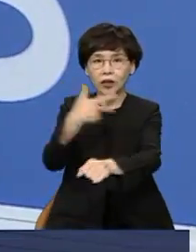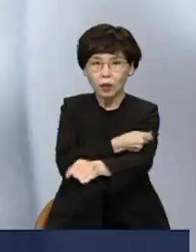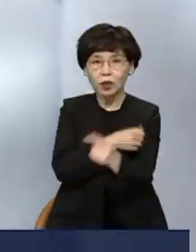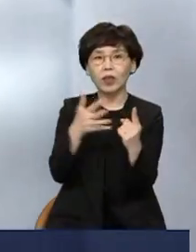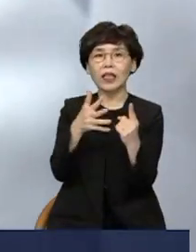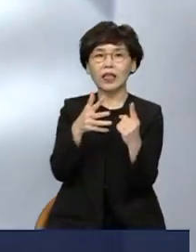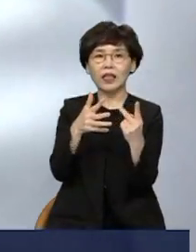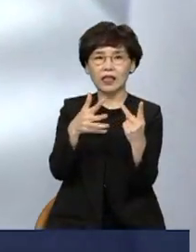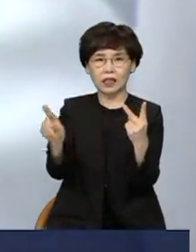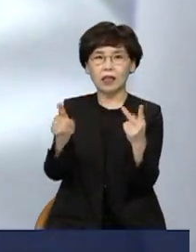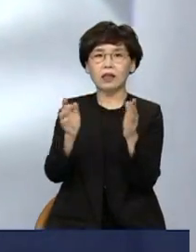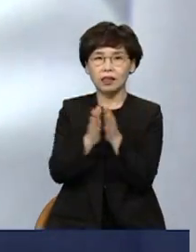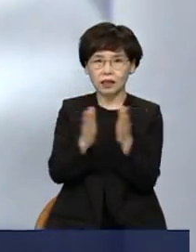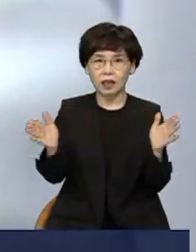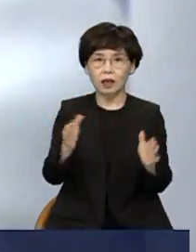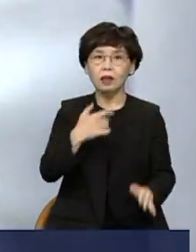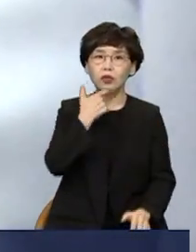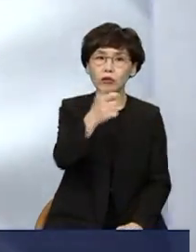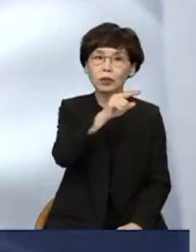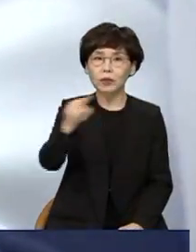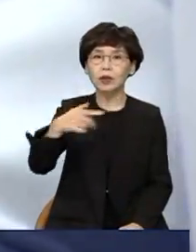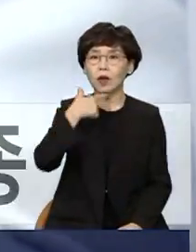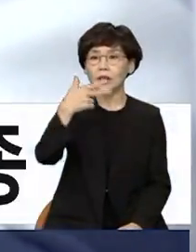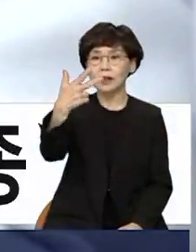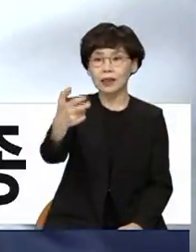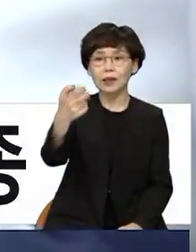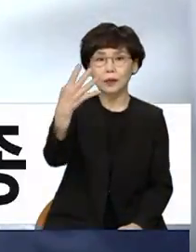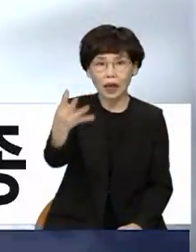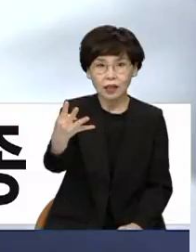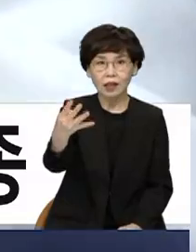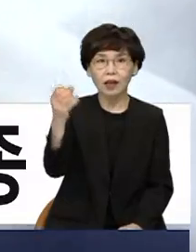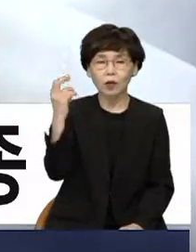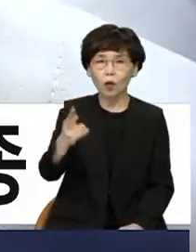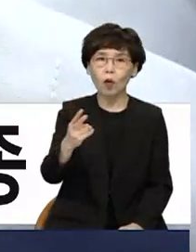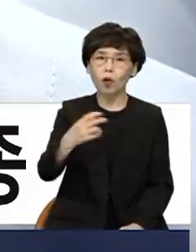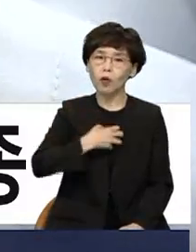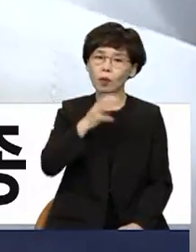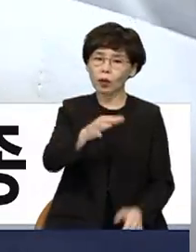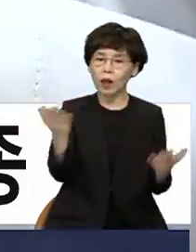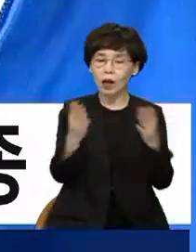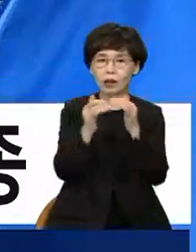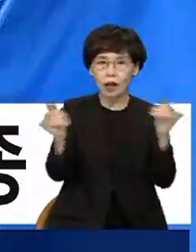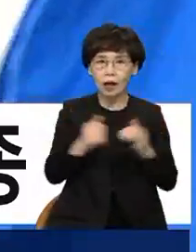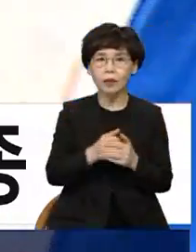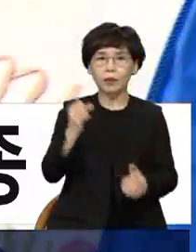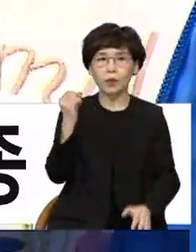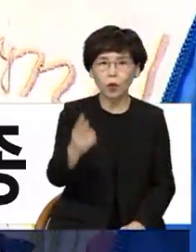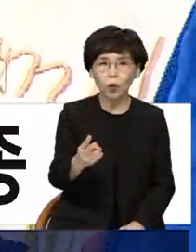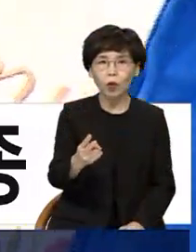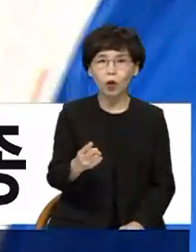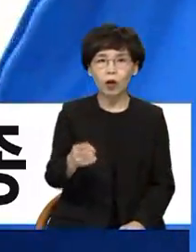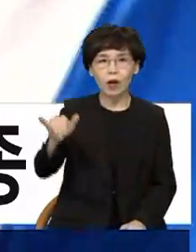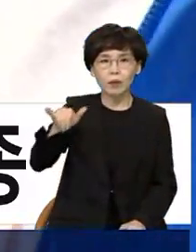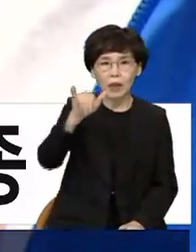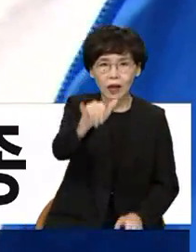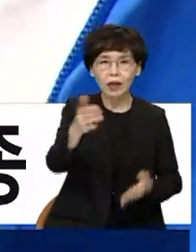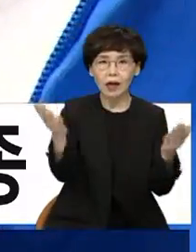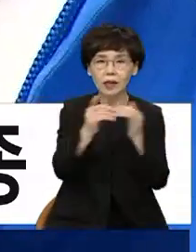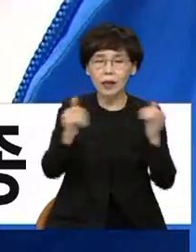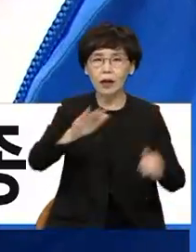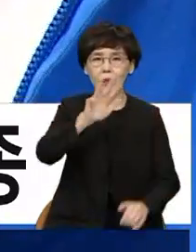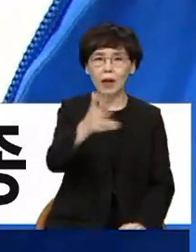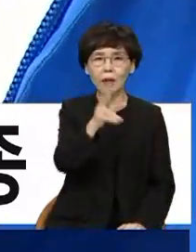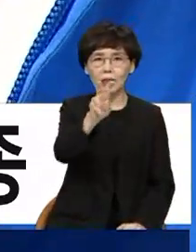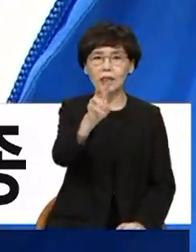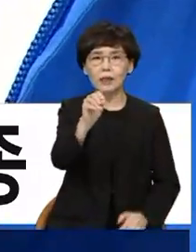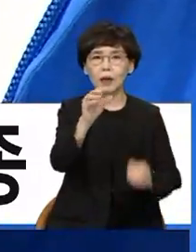접종이 본격화됩니다. 60에서 74세 고령자와 취약시설 종사자, 그리고 항공 승무원 등